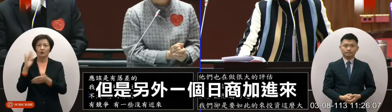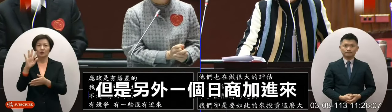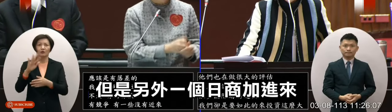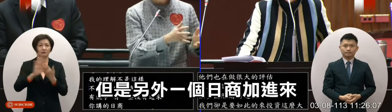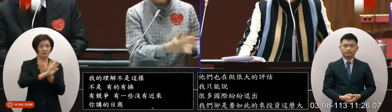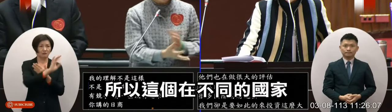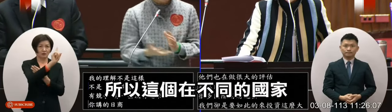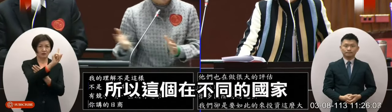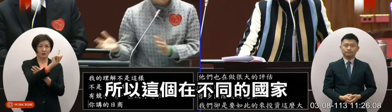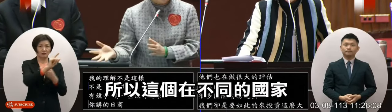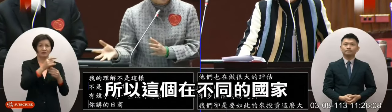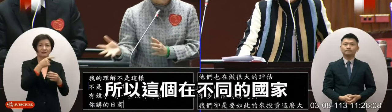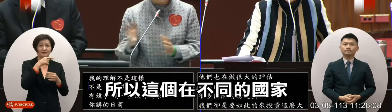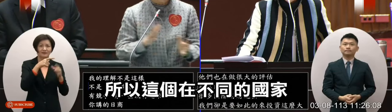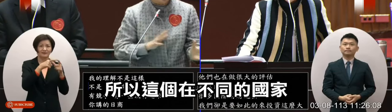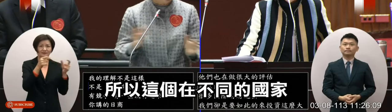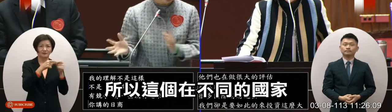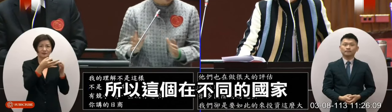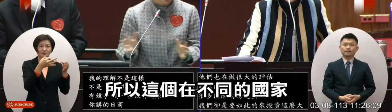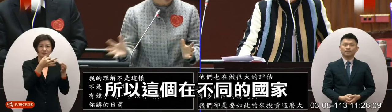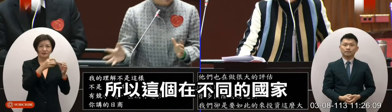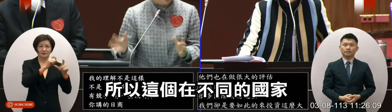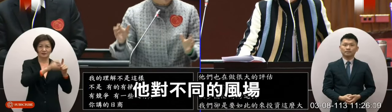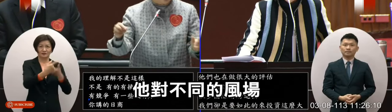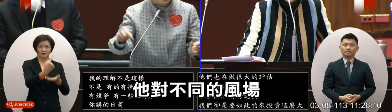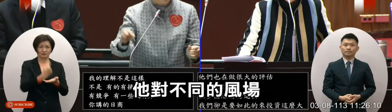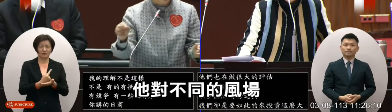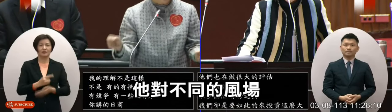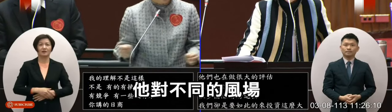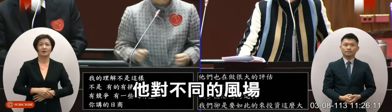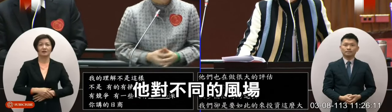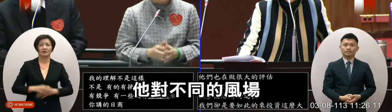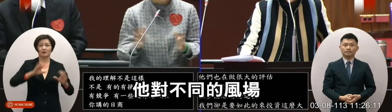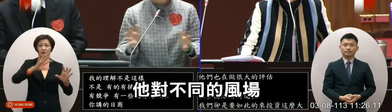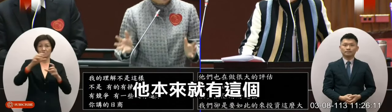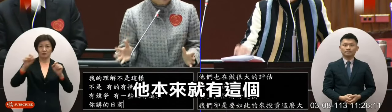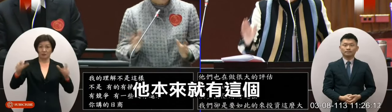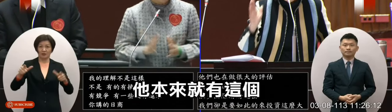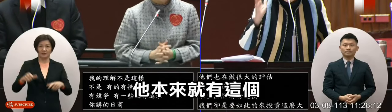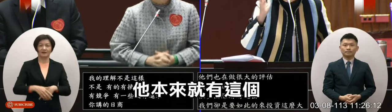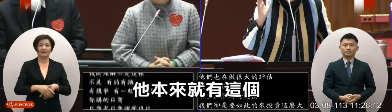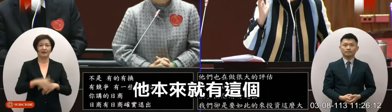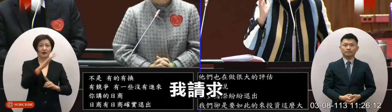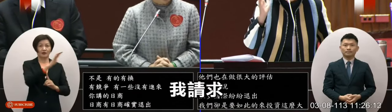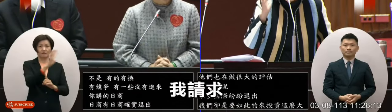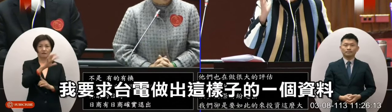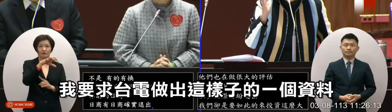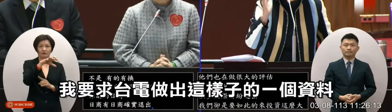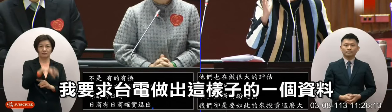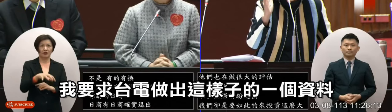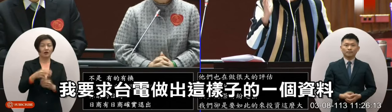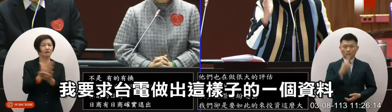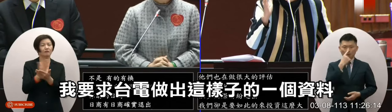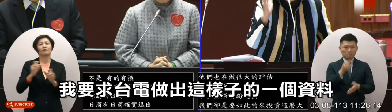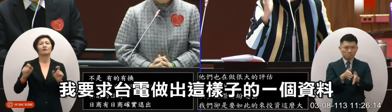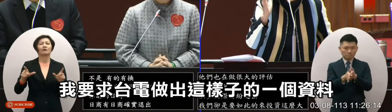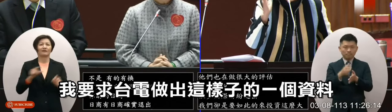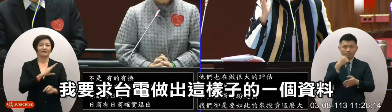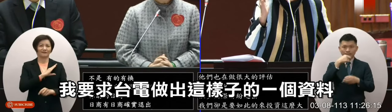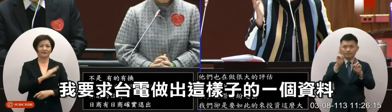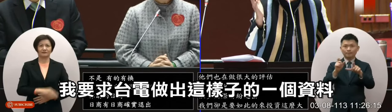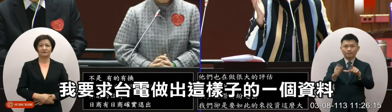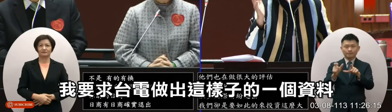加进来，所以这个在不同的国家他对不同的风场他本来就有这个。 我要求台电